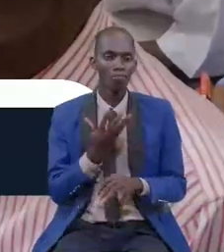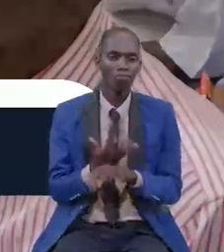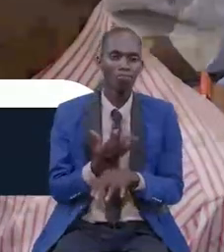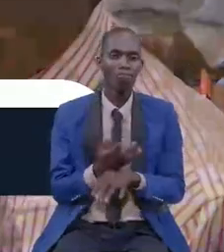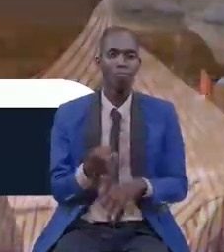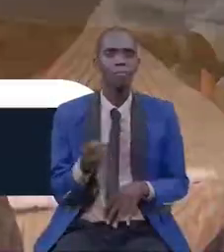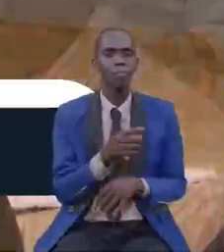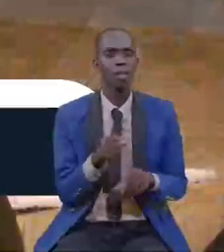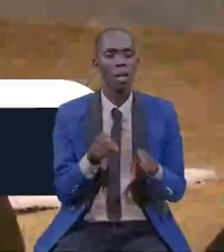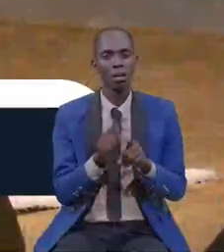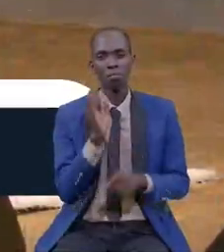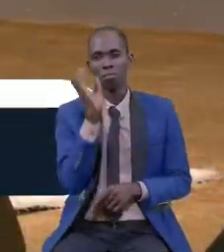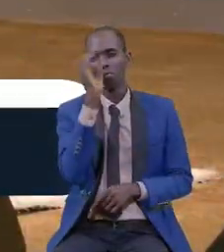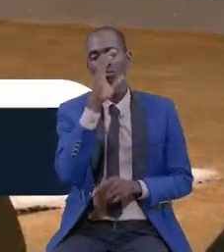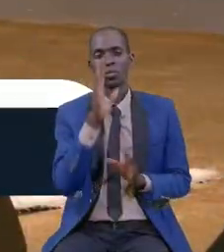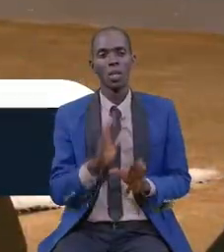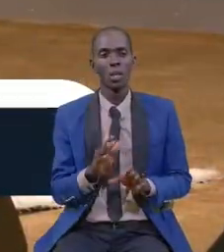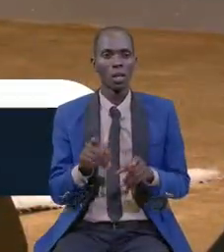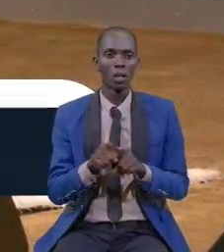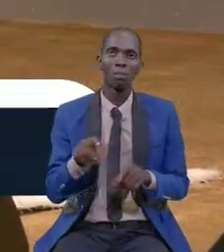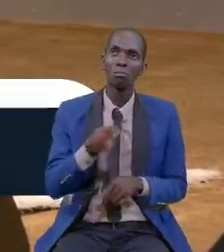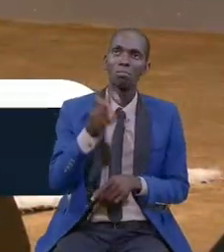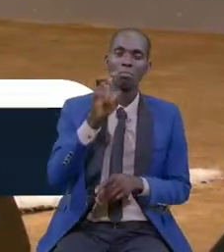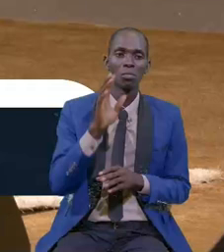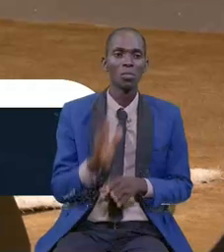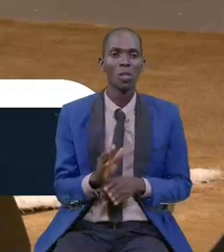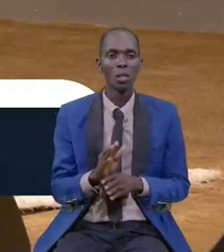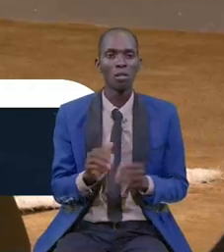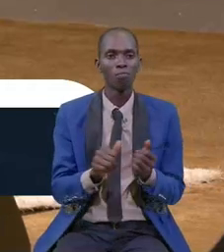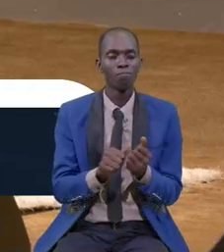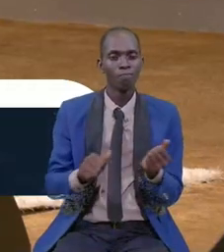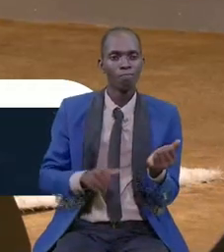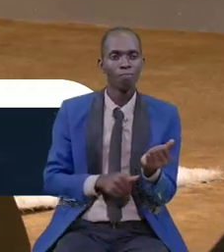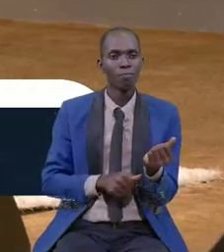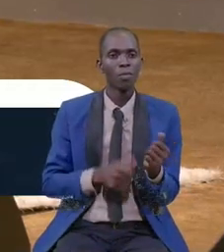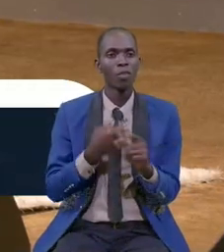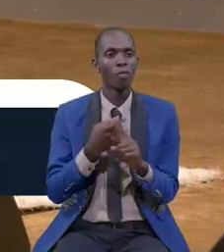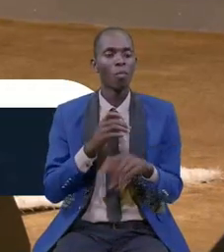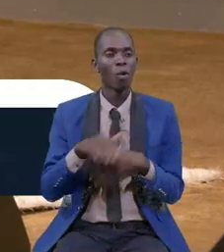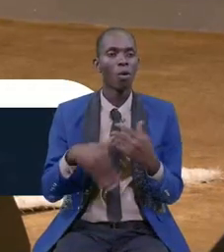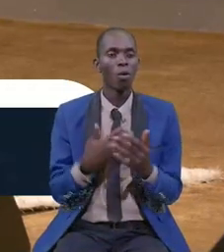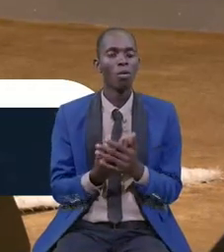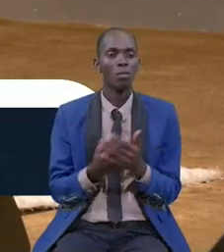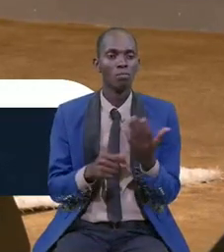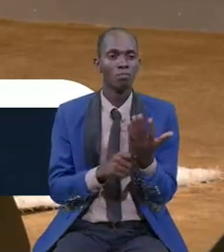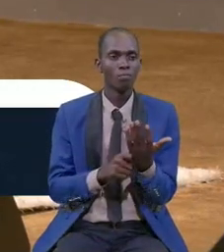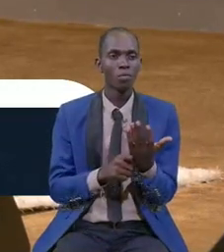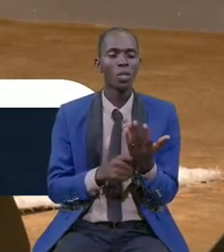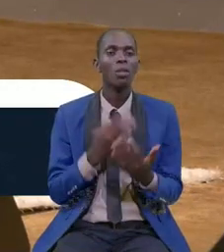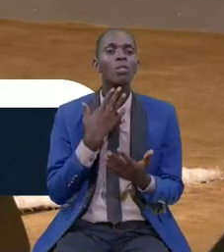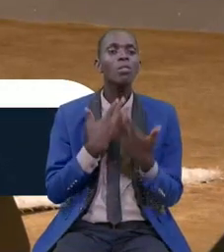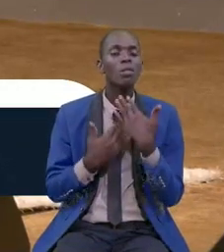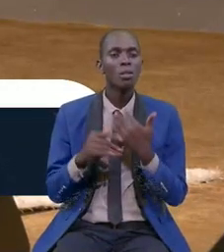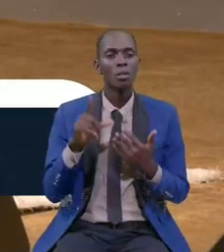comme étranger et voyageurs sur la terre à vous abstenir des convoitises